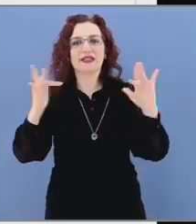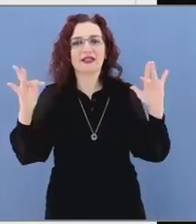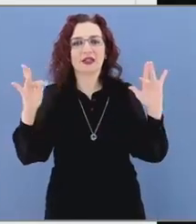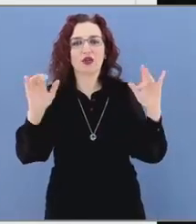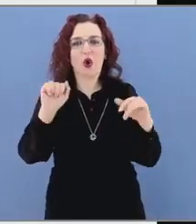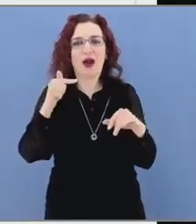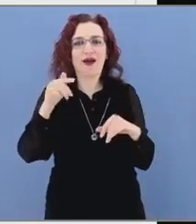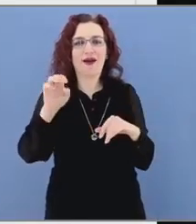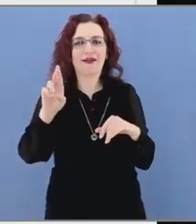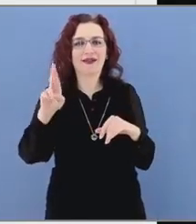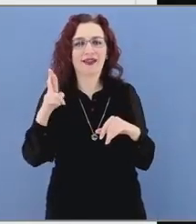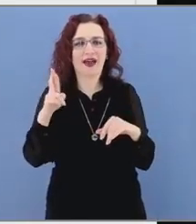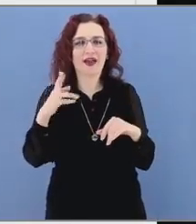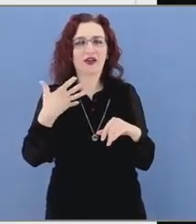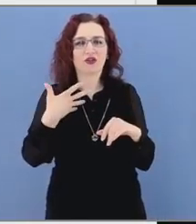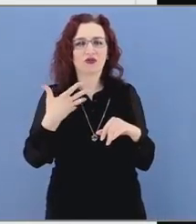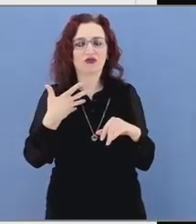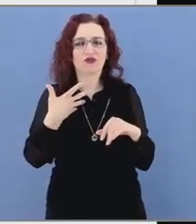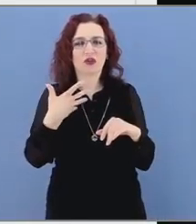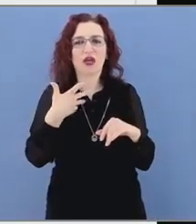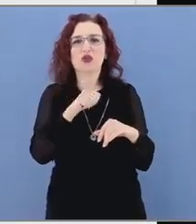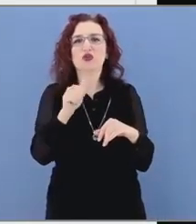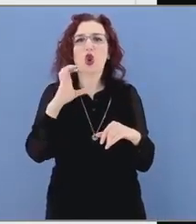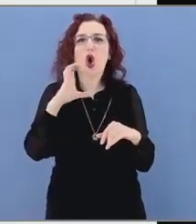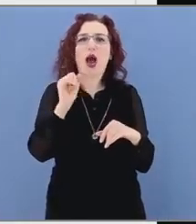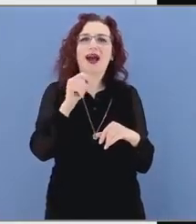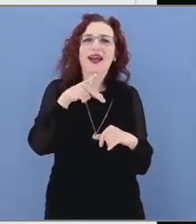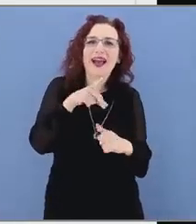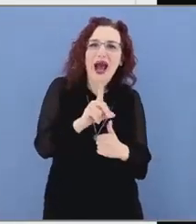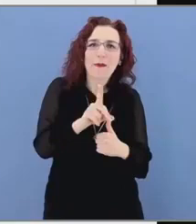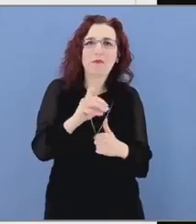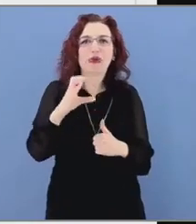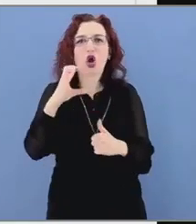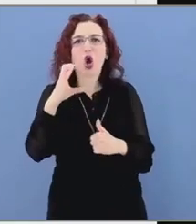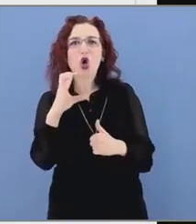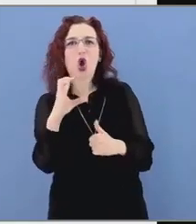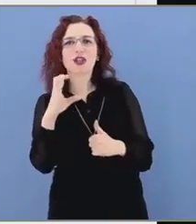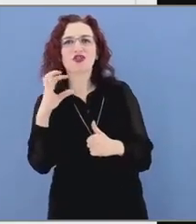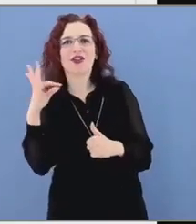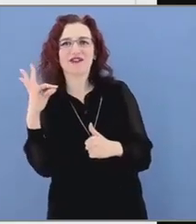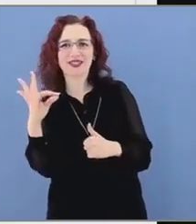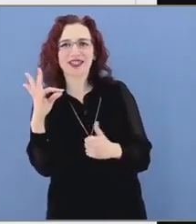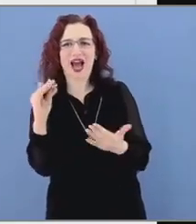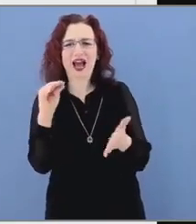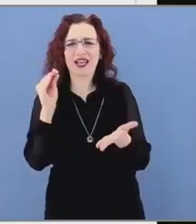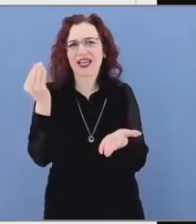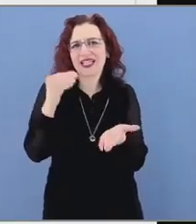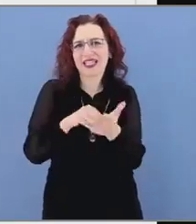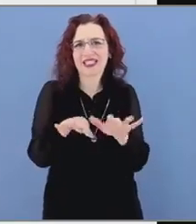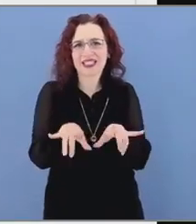fiscale, e si possono indicare quali sono le preferenze